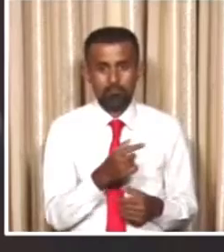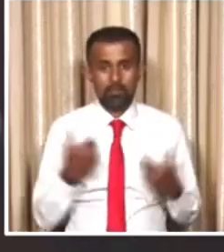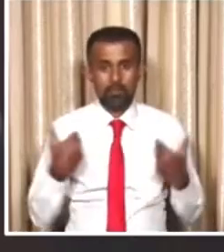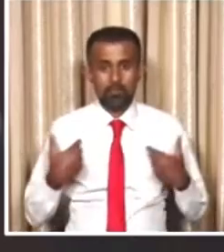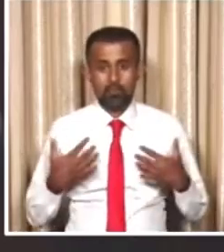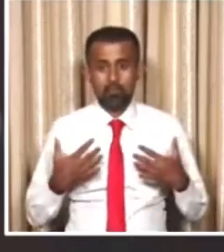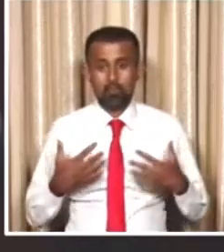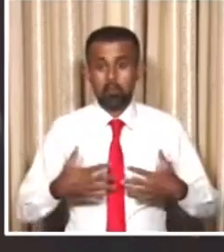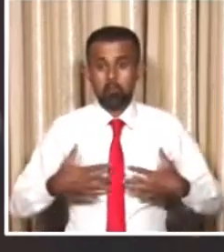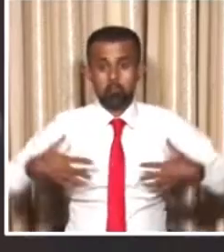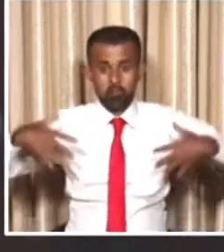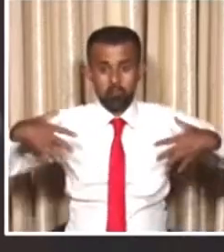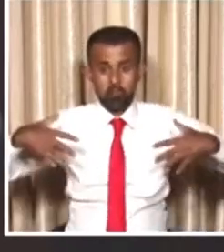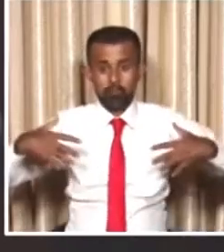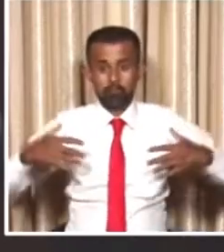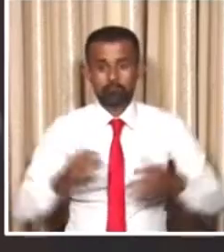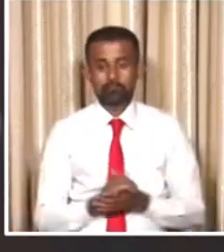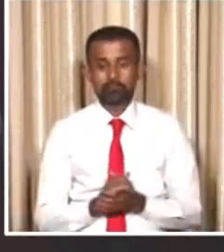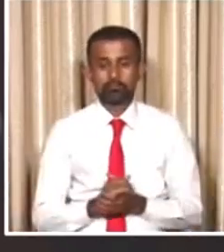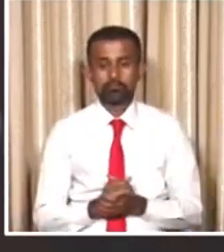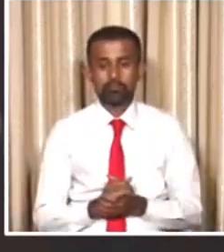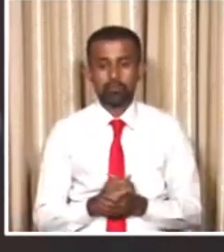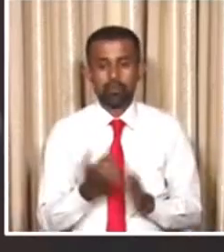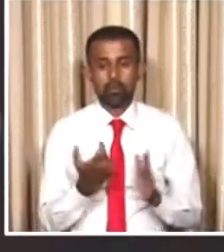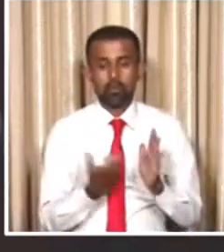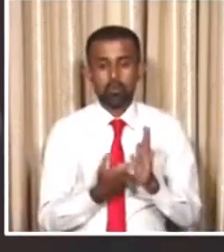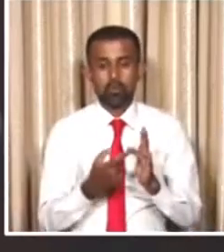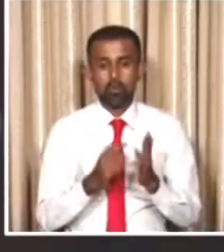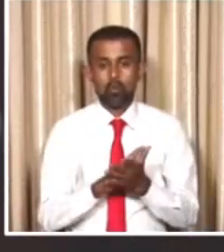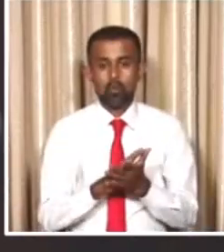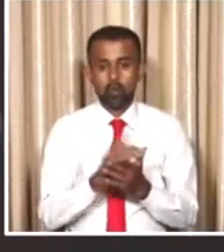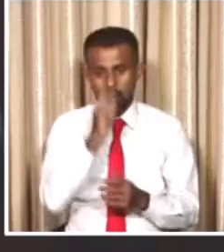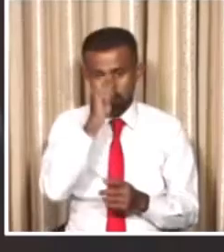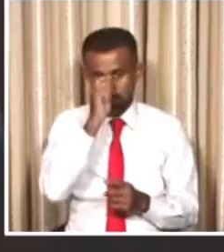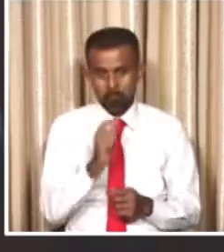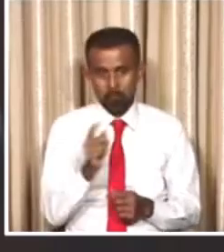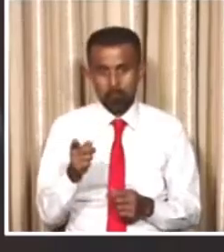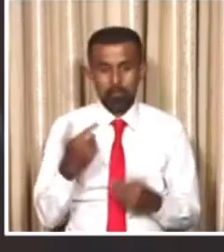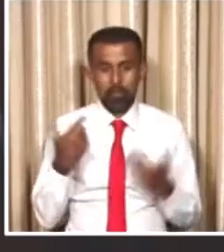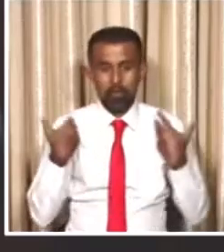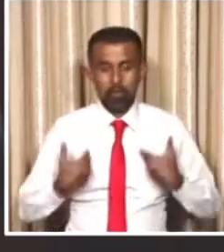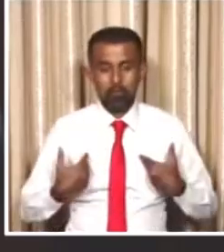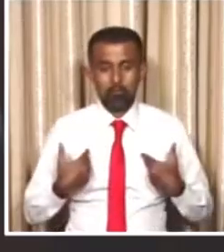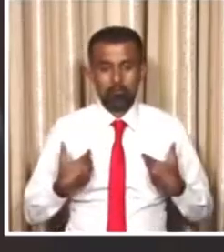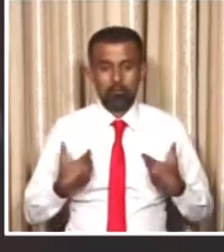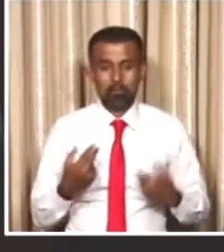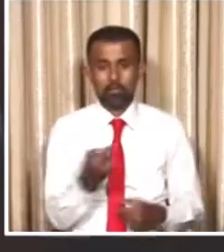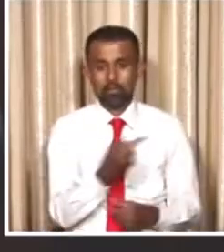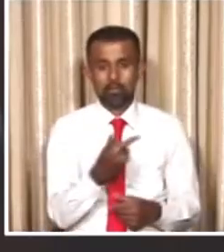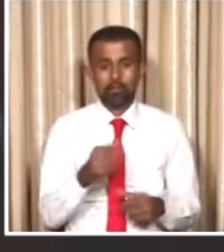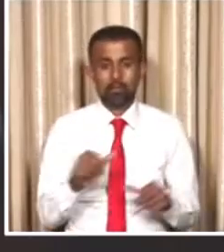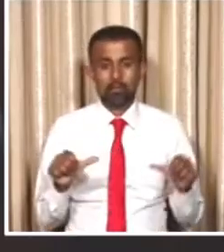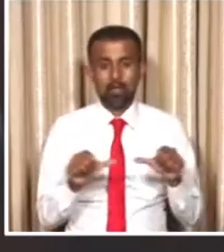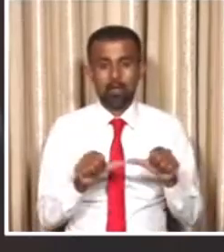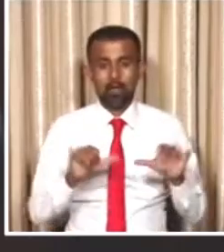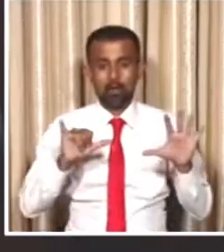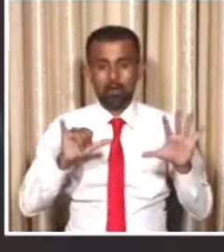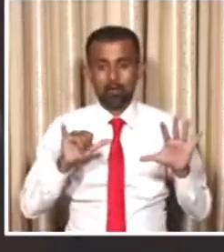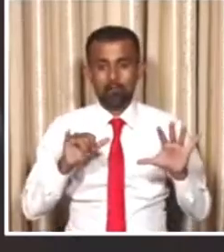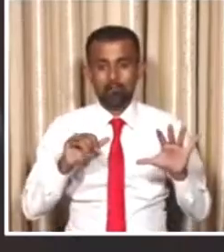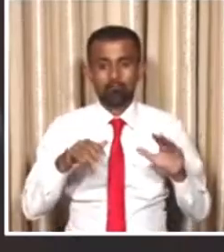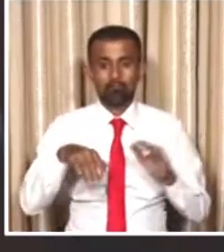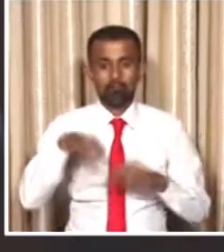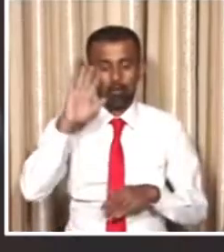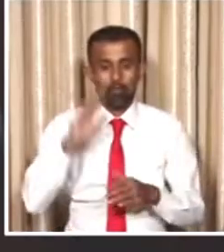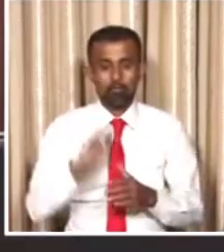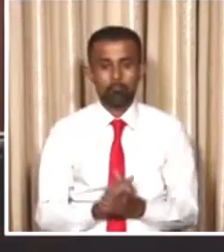ප්‍රමාණයෙන් ඉතාම විශාලයි. ඒකම අපේ රෝහණ බණ්ඩාර මන්ත්‍රීතුමා ඉන්නවා. ශරීර ප්‍රමාණයෙන් මේ දෙන්නම අඩි 6 පැනපු බඩු දෙකක්. ගරු